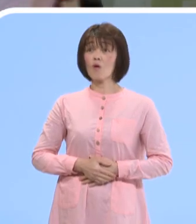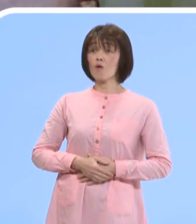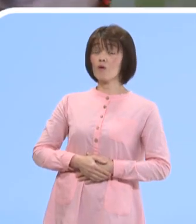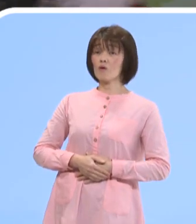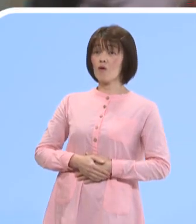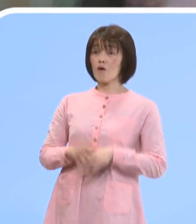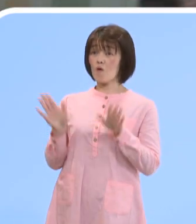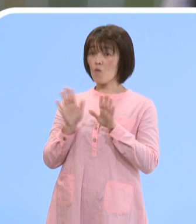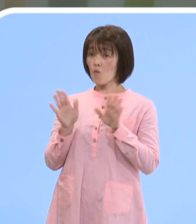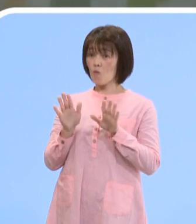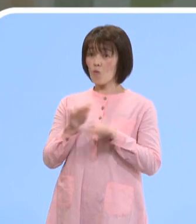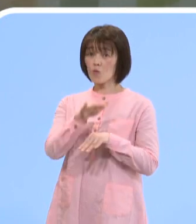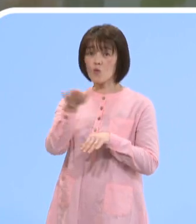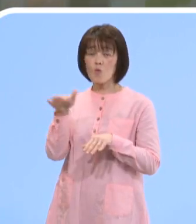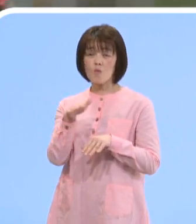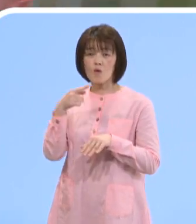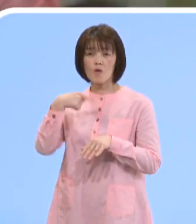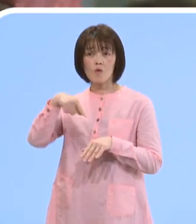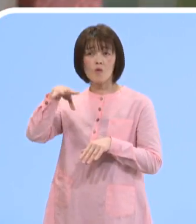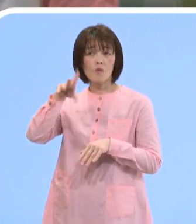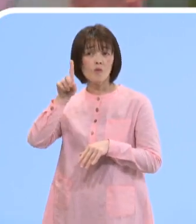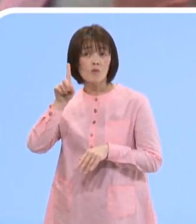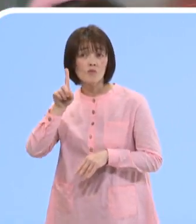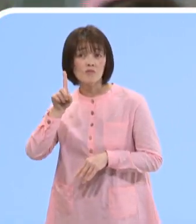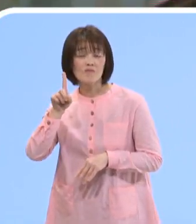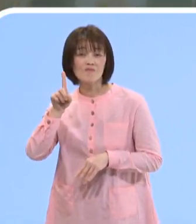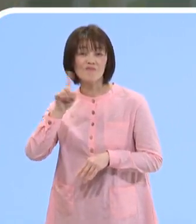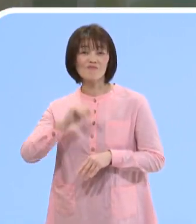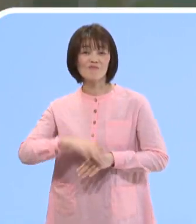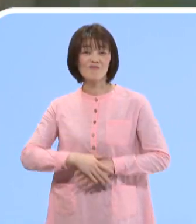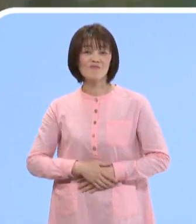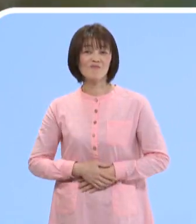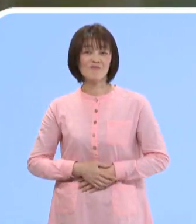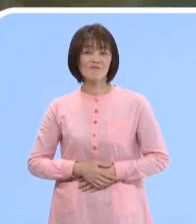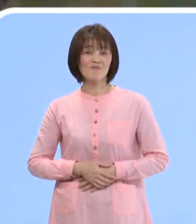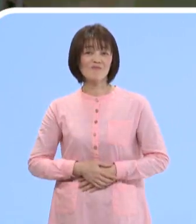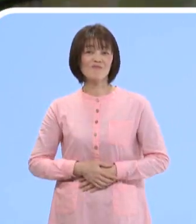おや、保育園の子どもたち、どこへお出かけですか？